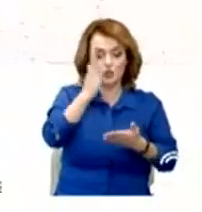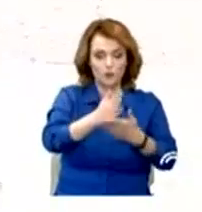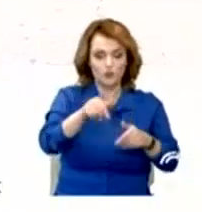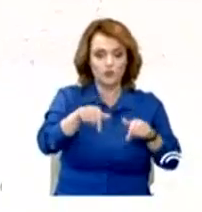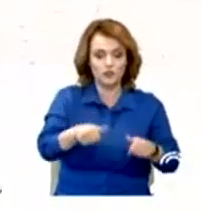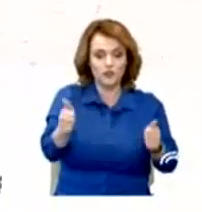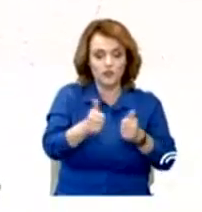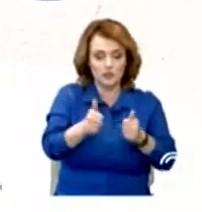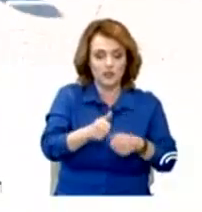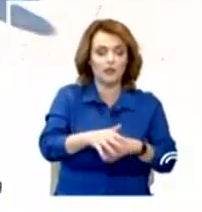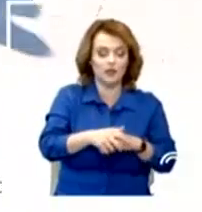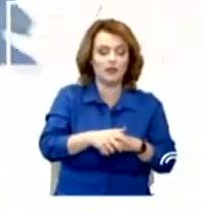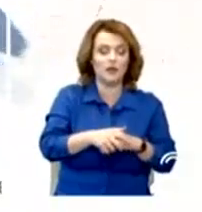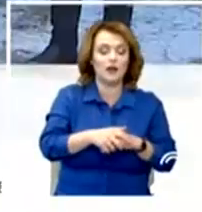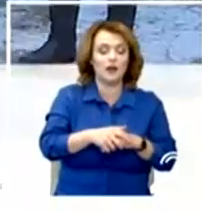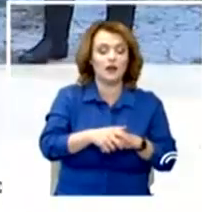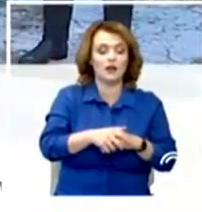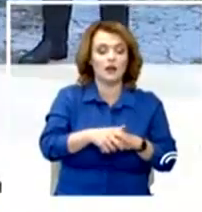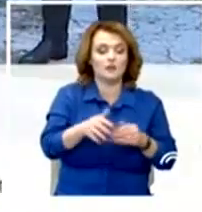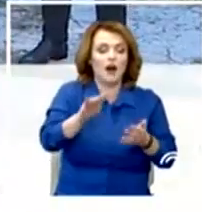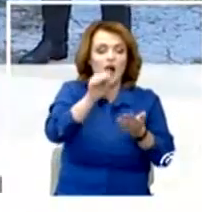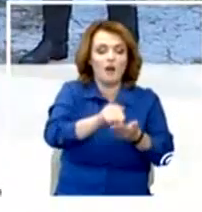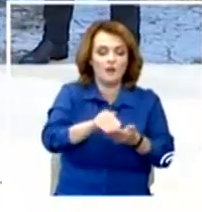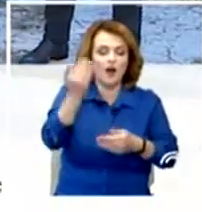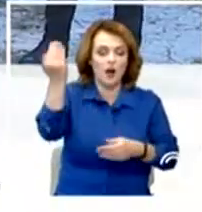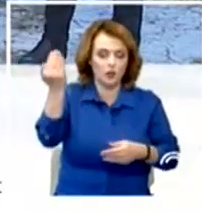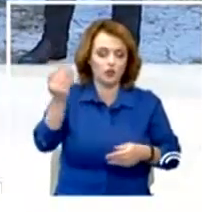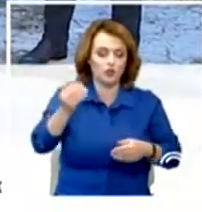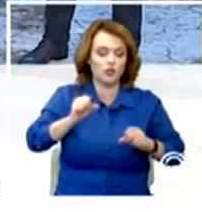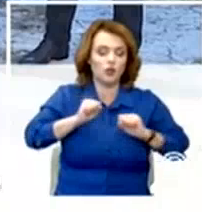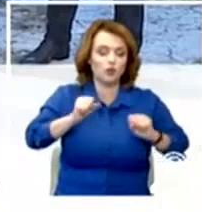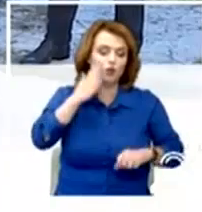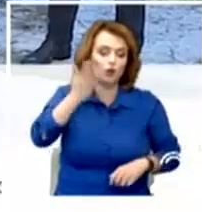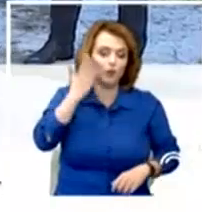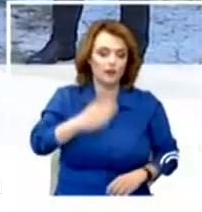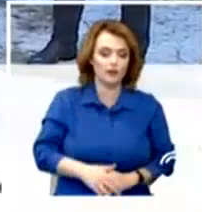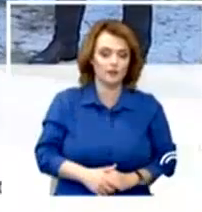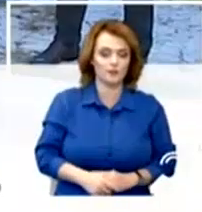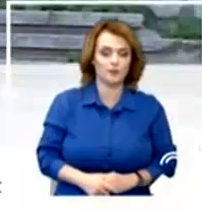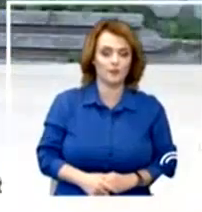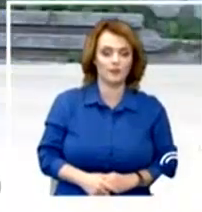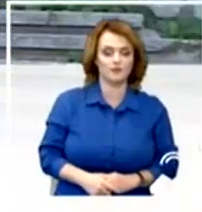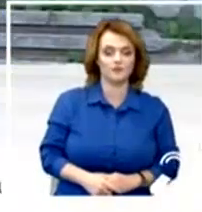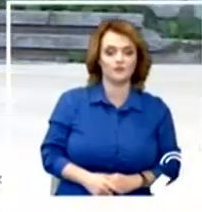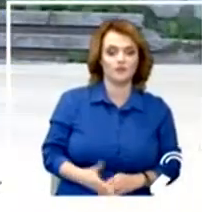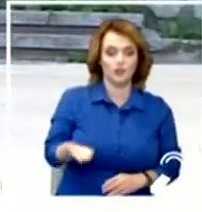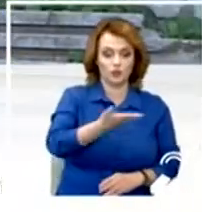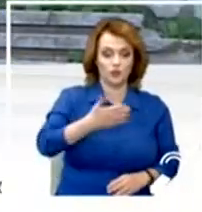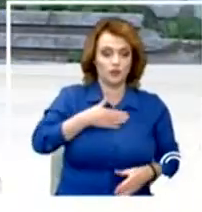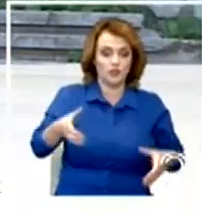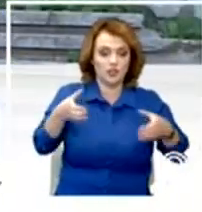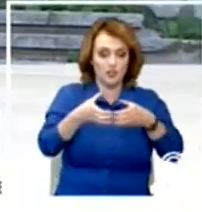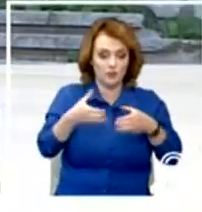din fața cimitirului eroilor români, iar participanții au pornit la drum nu înainte de a primi tricolorul. Noi, echipa